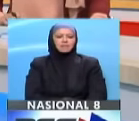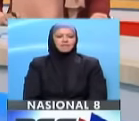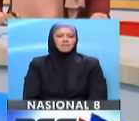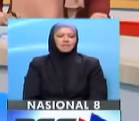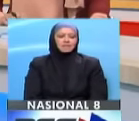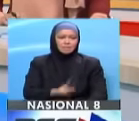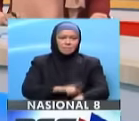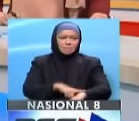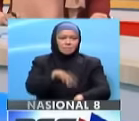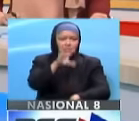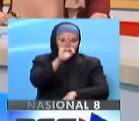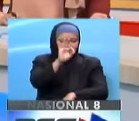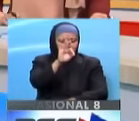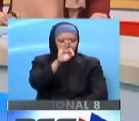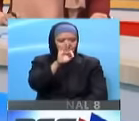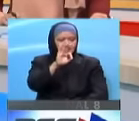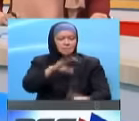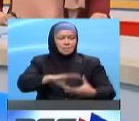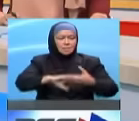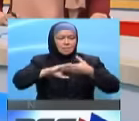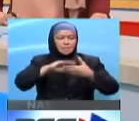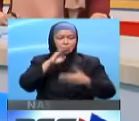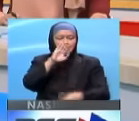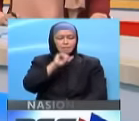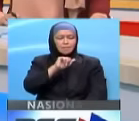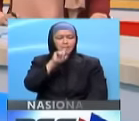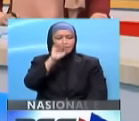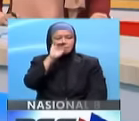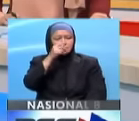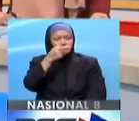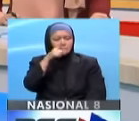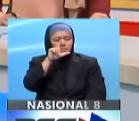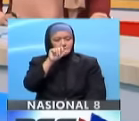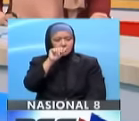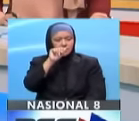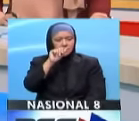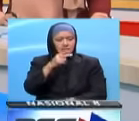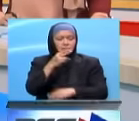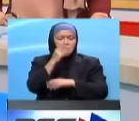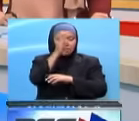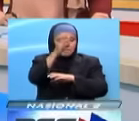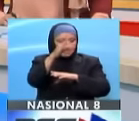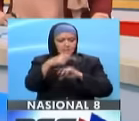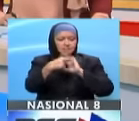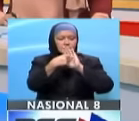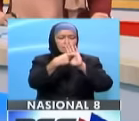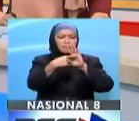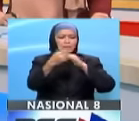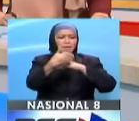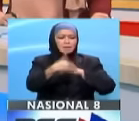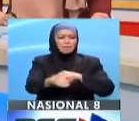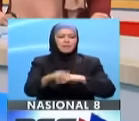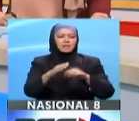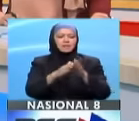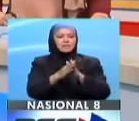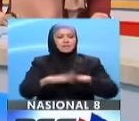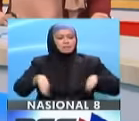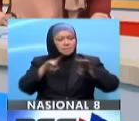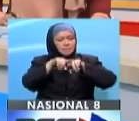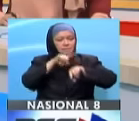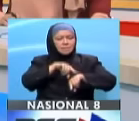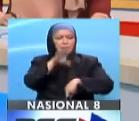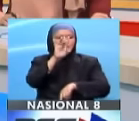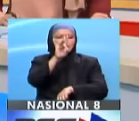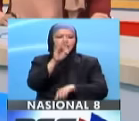Pukul 9 nanti, Salam Baitullah Khas akan disiarkan sebaik saja selepas Nasional 8. Dan untuk maklumat lanjut, kita bersama Ustaz Ashraf